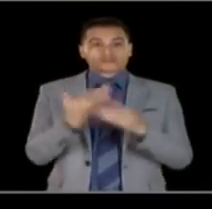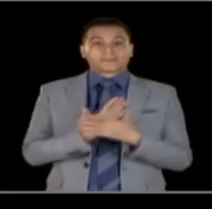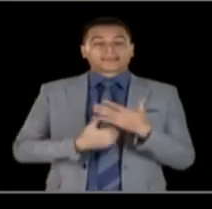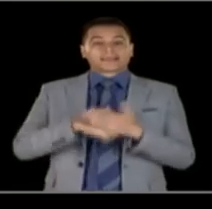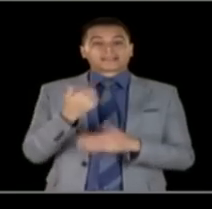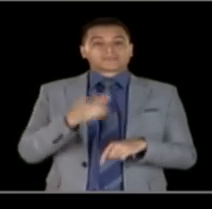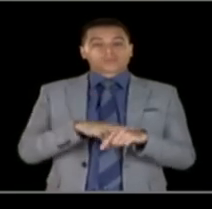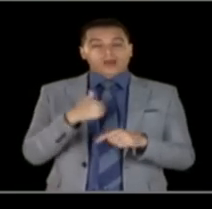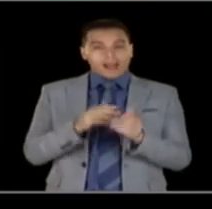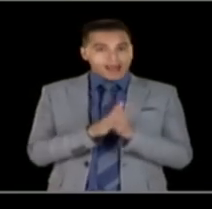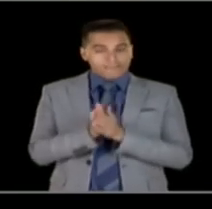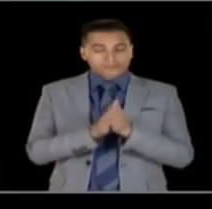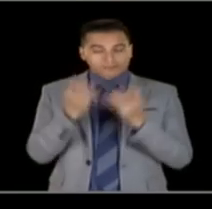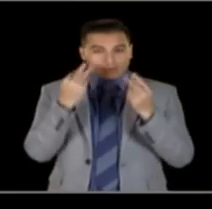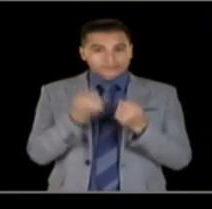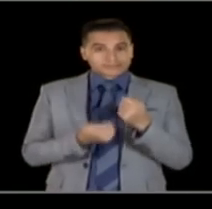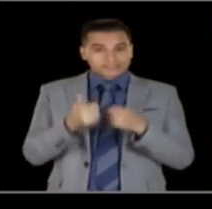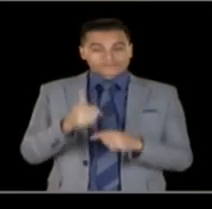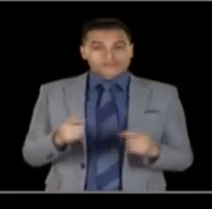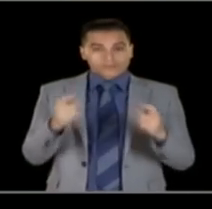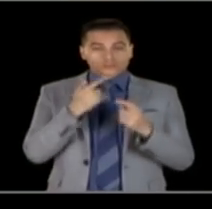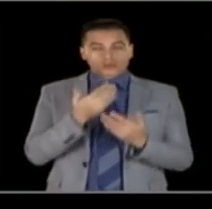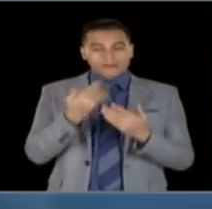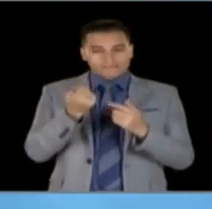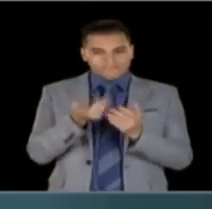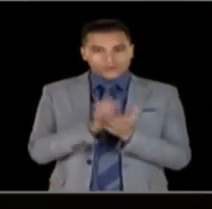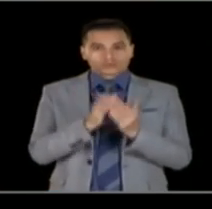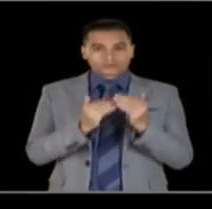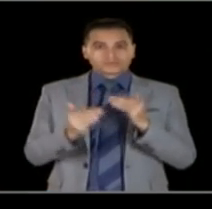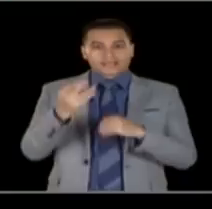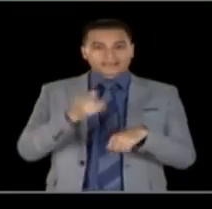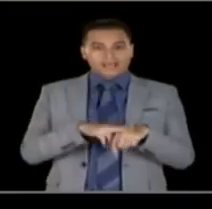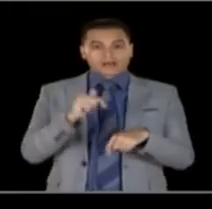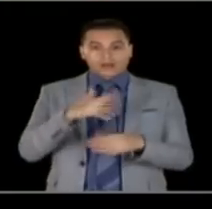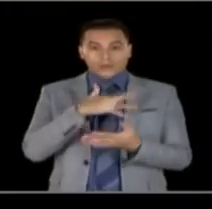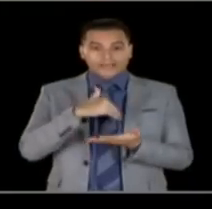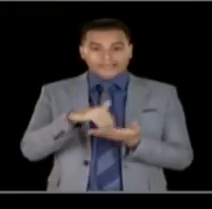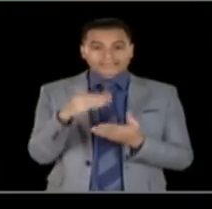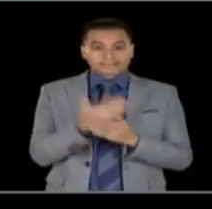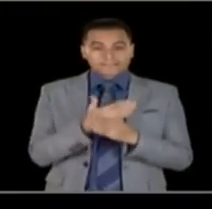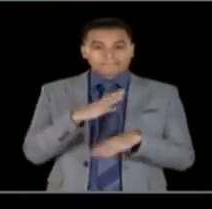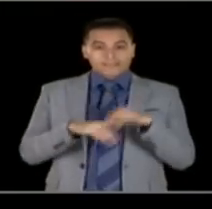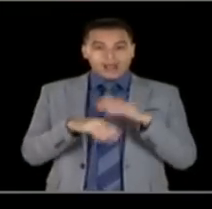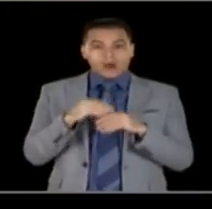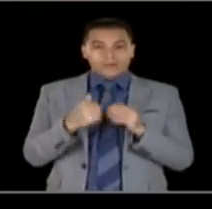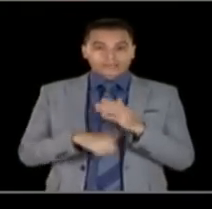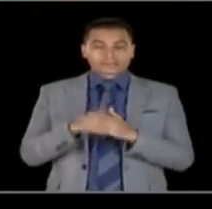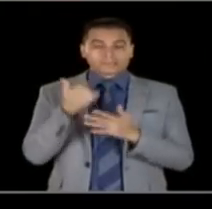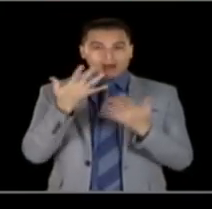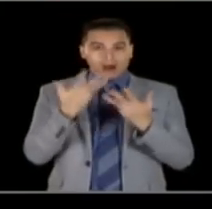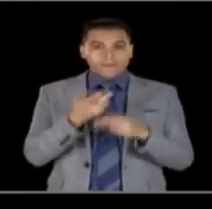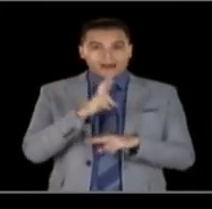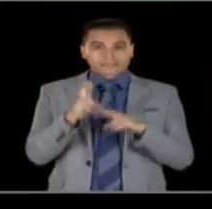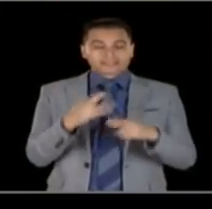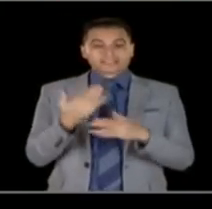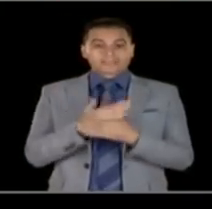ان شاء الله، واحنا استعدينا الماتش ده كويس جدا وعندنا امل ان احنا نرجع بالثلاث نقط. النهارده احنا جايين وبنحاول ان احنا نجاوب اكبر عدد ممكن من